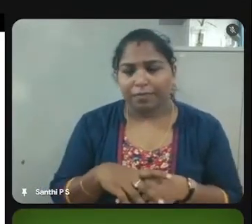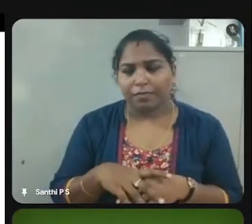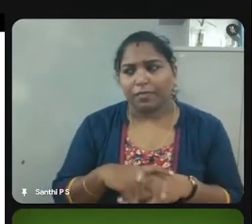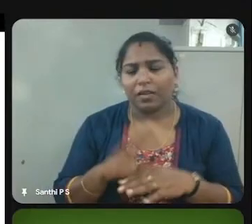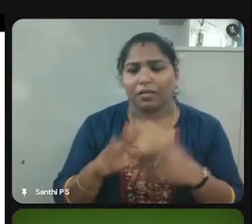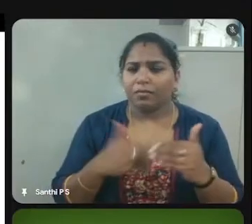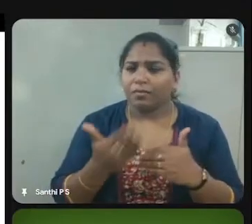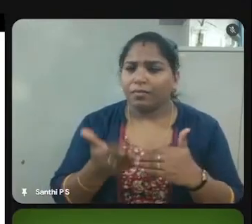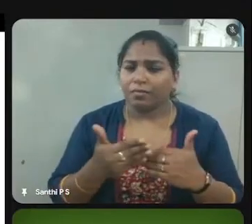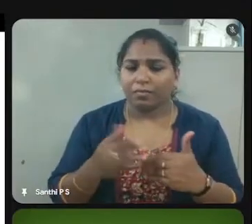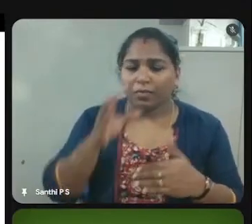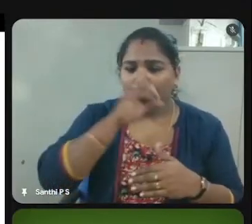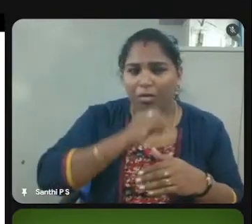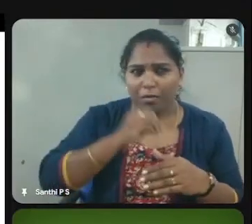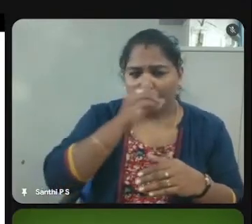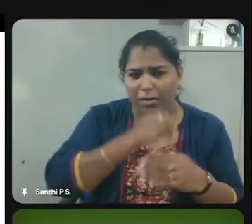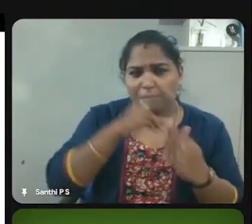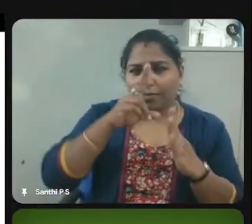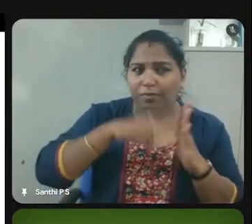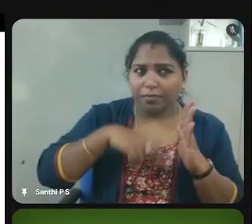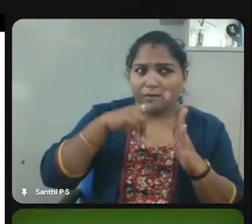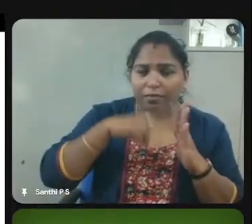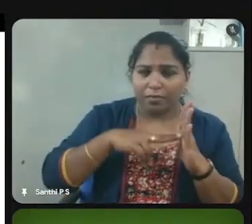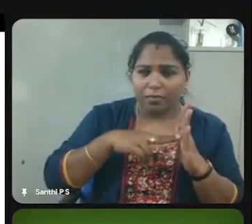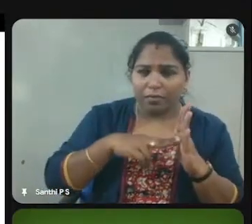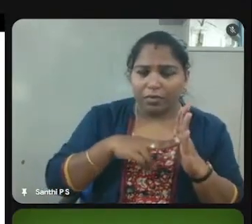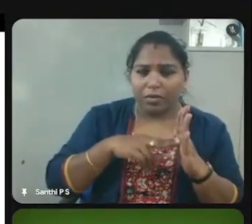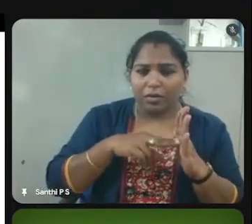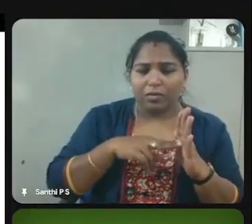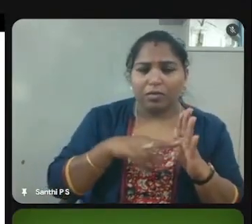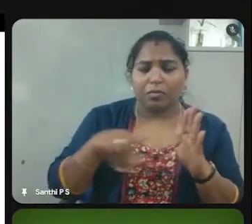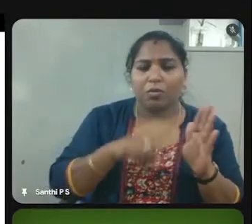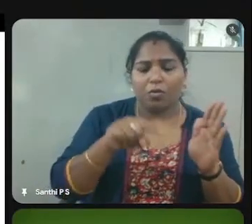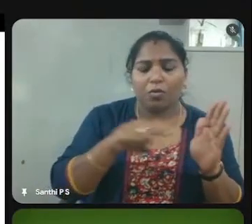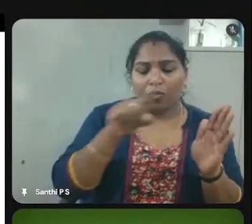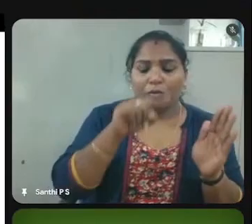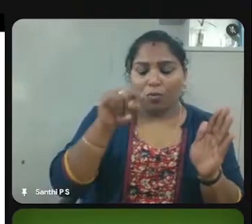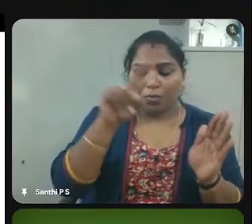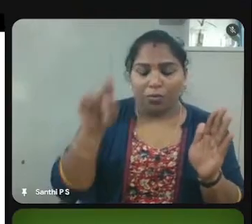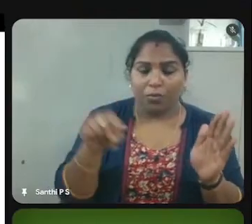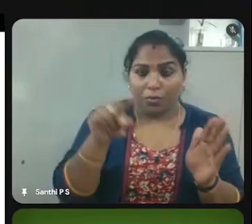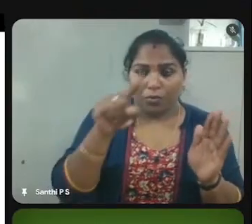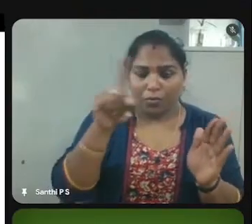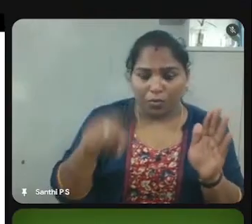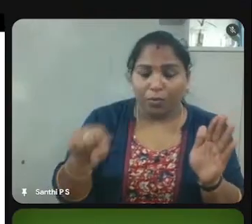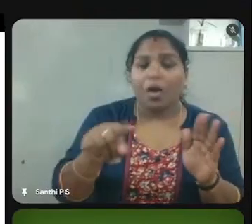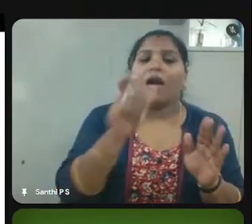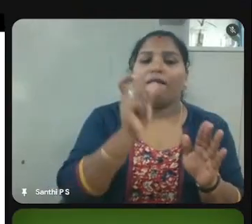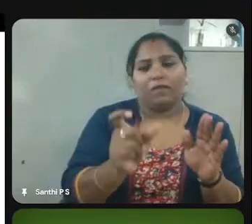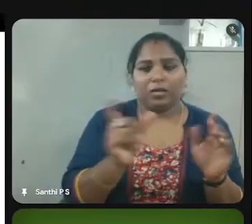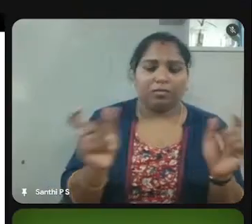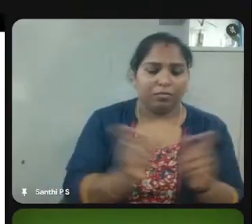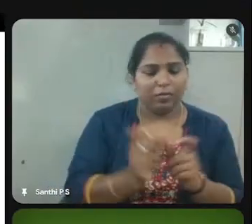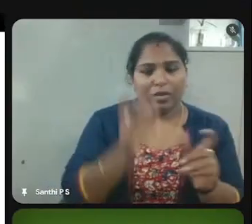പിന്നെ മലയാളം വായിക്കുന്നത് ഈ ഒരു എന്നുള്ള ആ ഒരു വേർഡ് മാത്രമേ ഇപ്പൊ കൂട്ടി വായിച്ചിട്ടുള്ളൂ ഇതുവരെയ്ക്കും. ബാക്കിയെല്ലാം